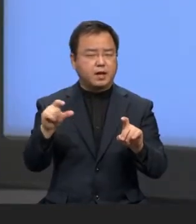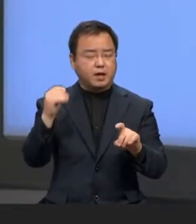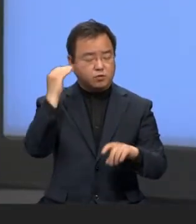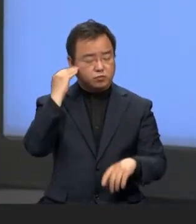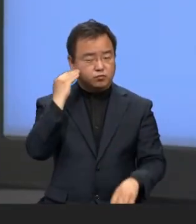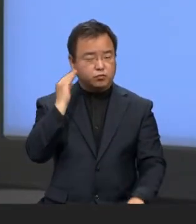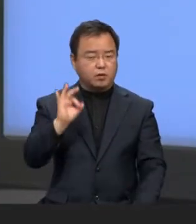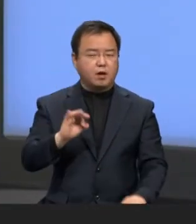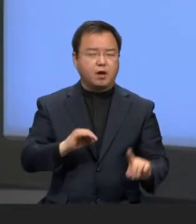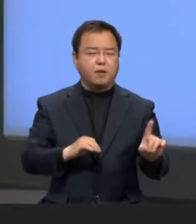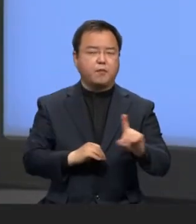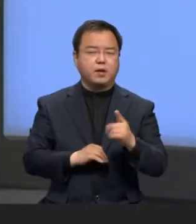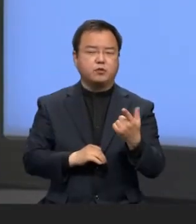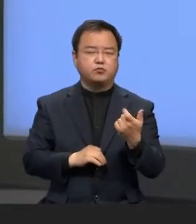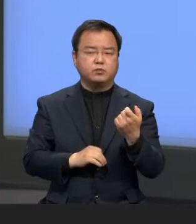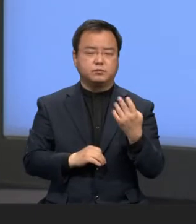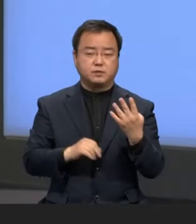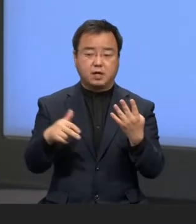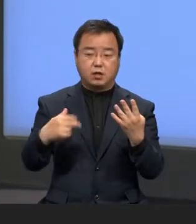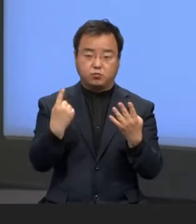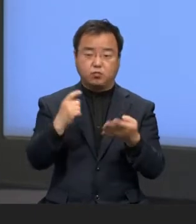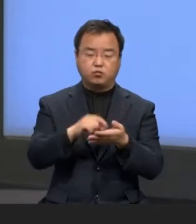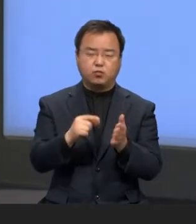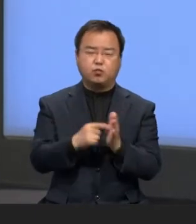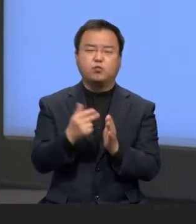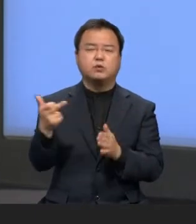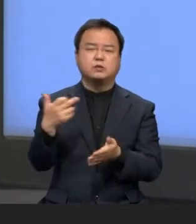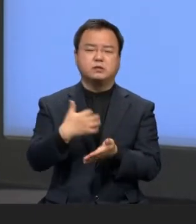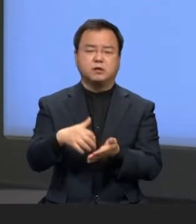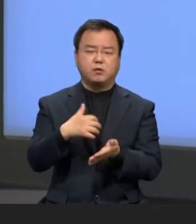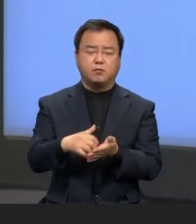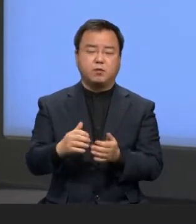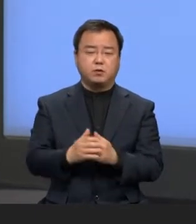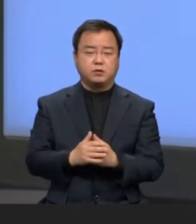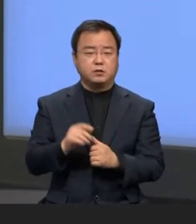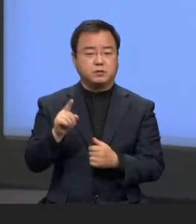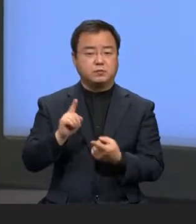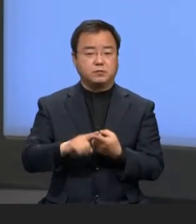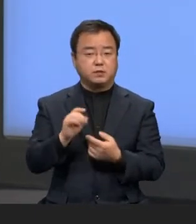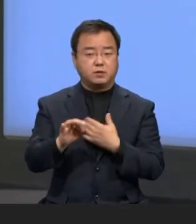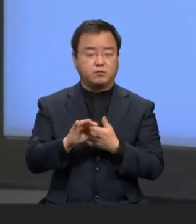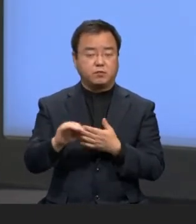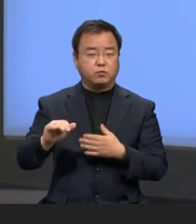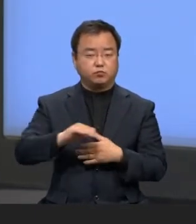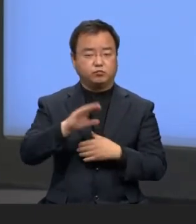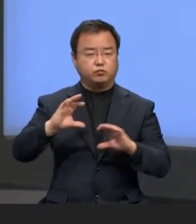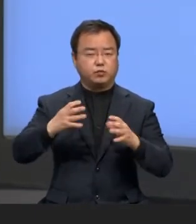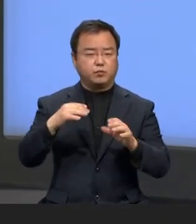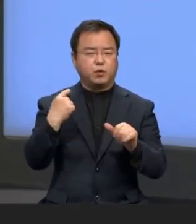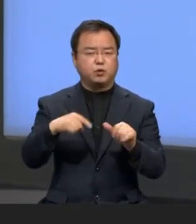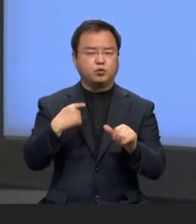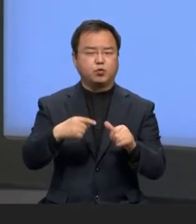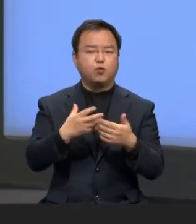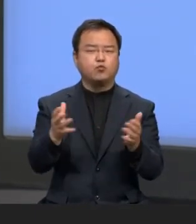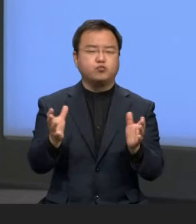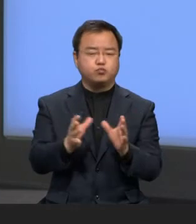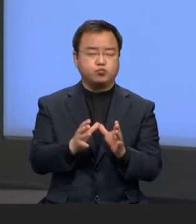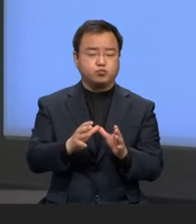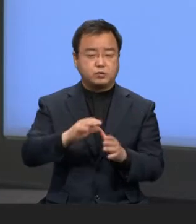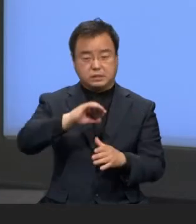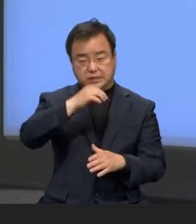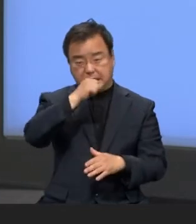원 정도니까 굉장히 큰 규모입니다. 예. 이 정도 예산이면 우리나라 올해 교육부 전체 예산의 2배가 넘는